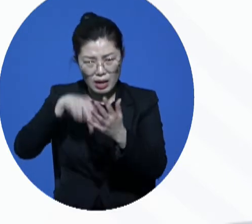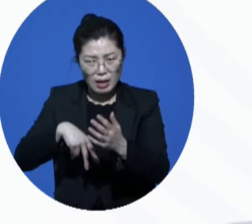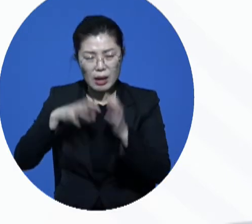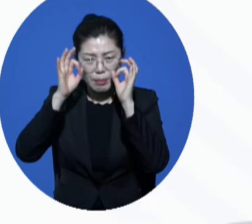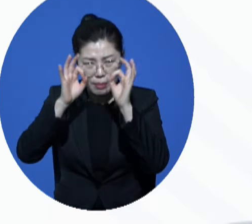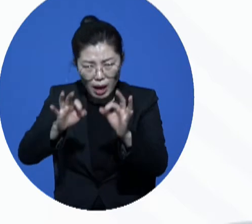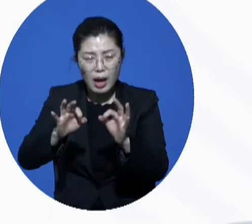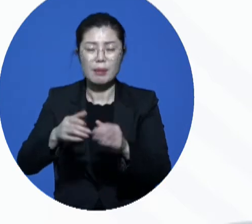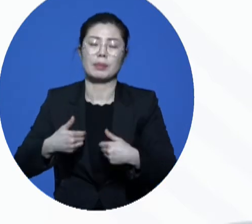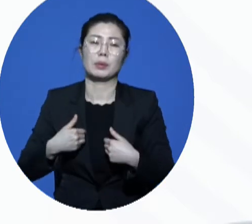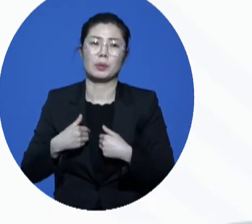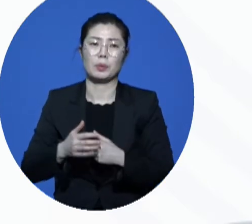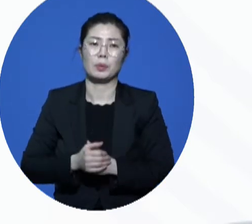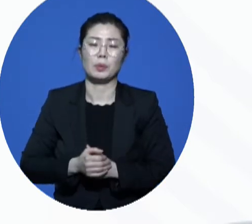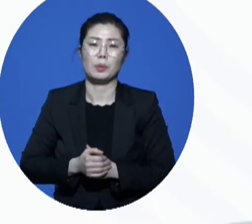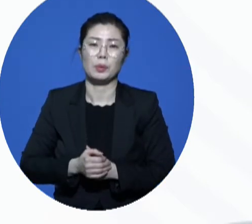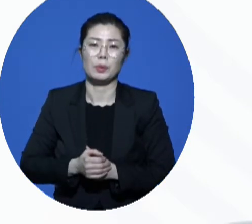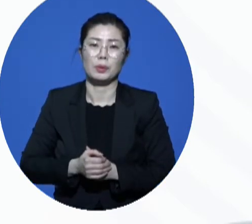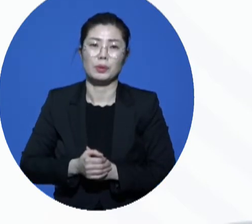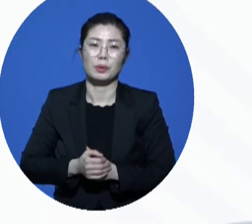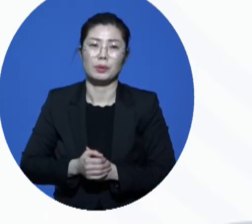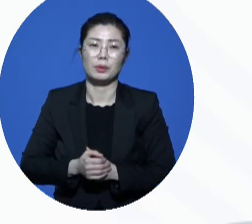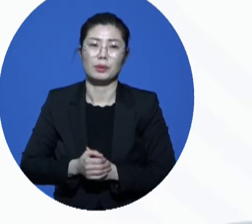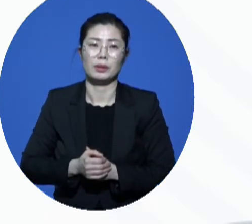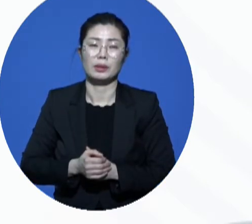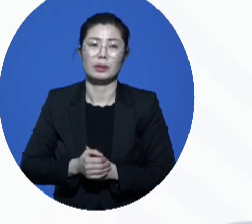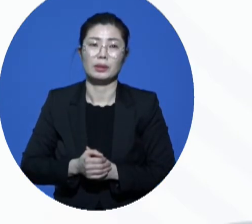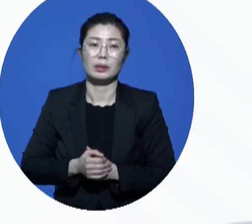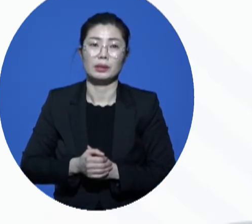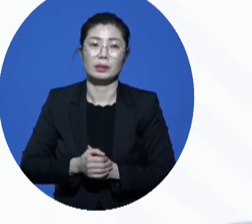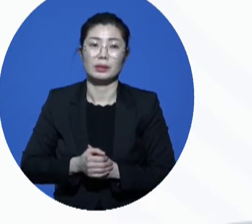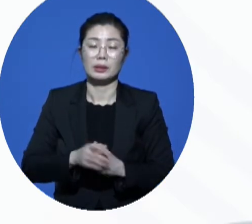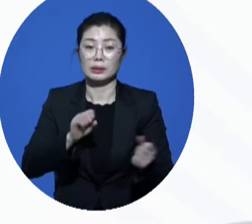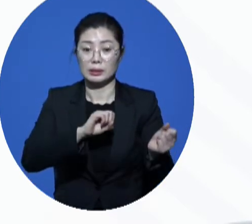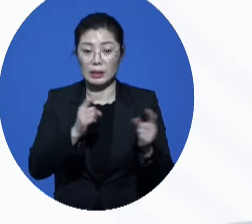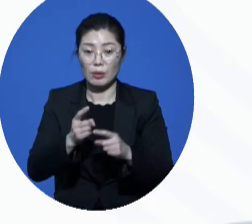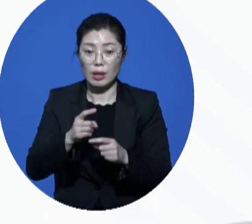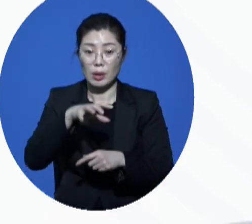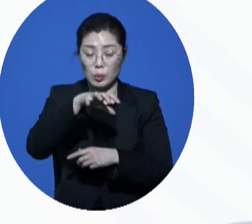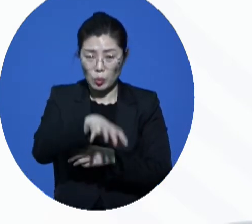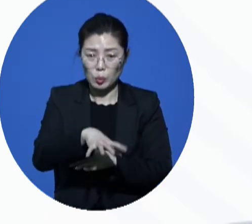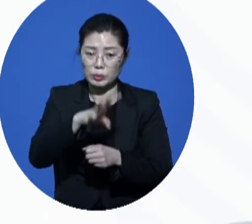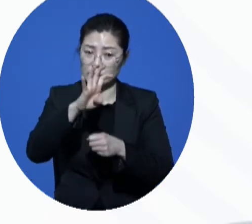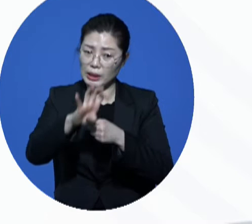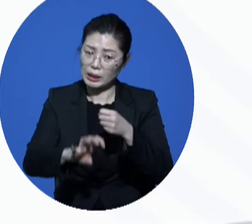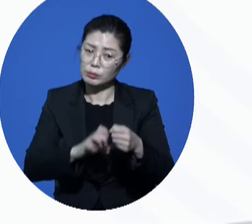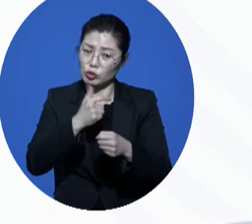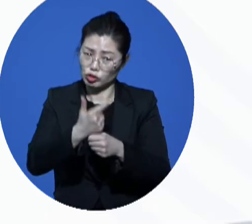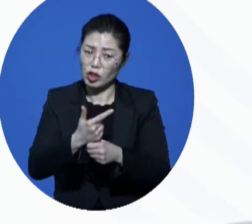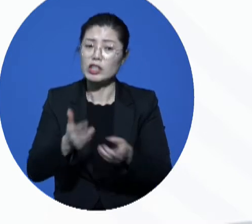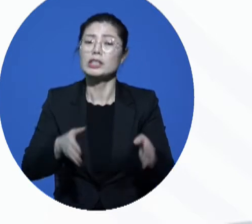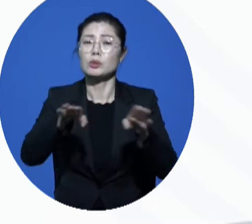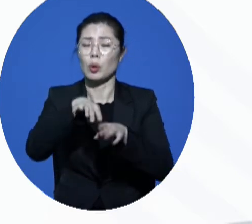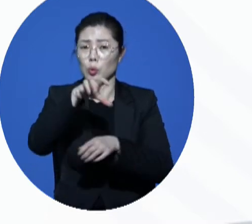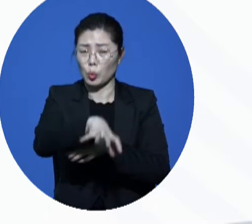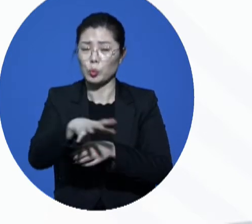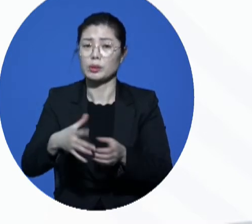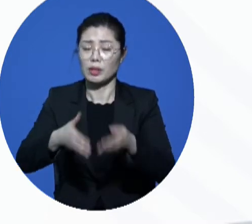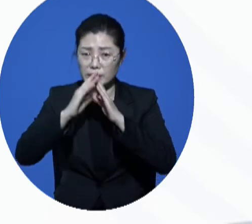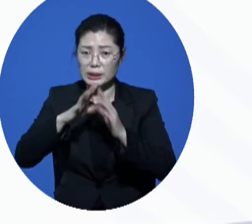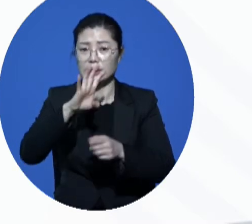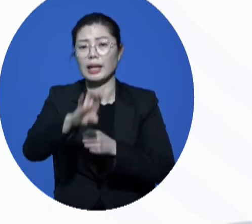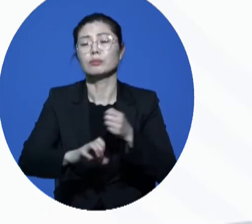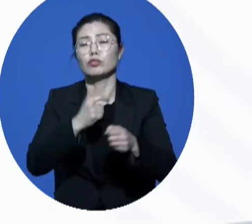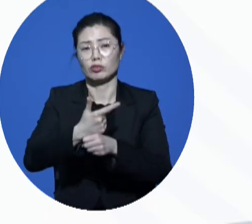강도 높게 진행해야 된다라는 말씀을 드리면서요. 신화원 46년의 역사가 46년이 된 시설입니다. 사랑과